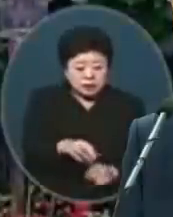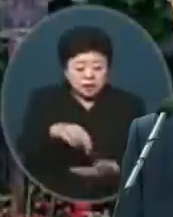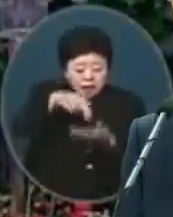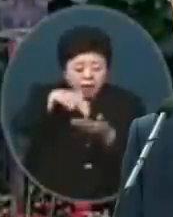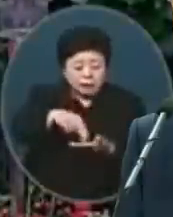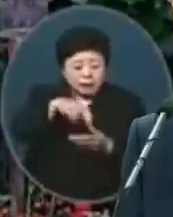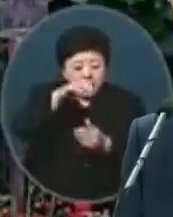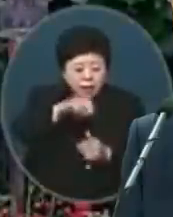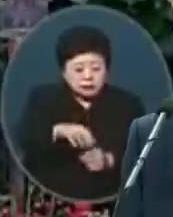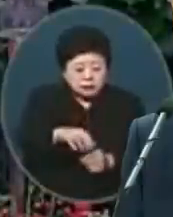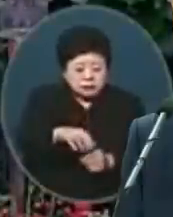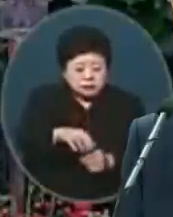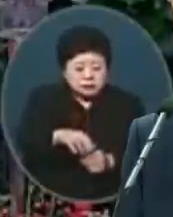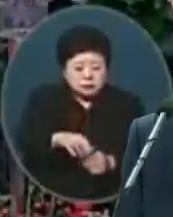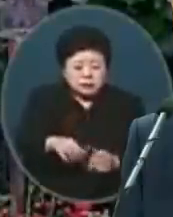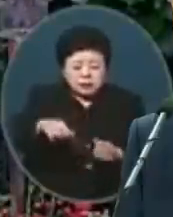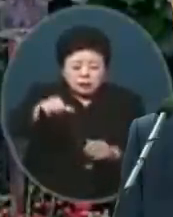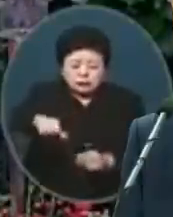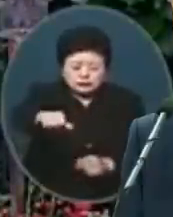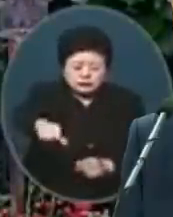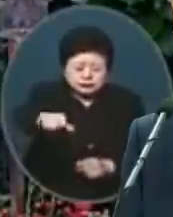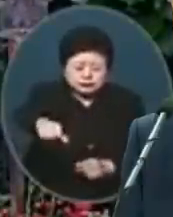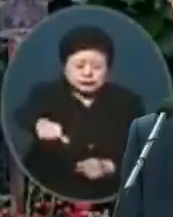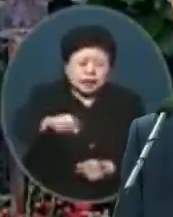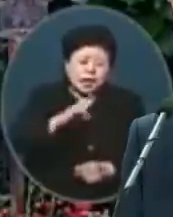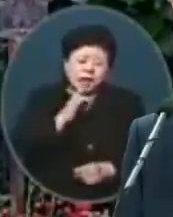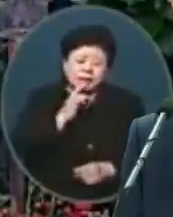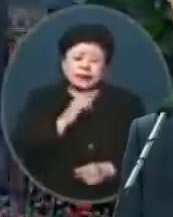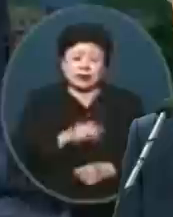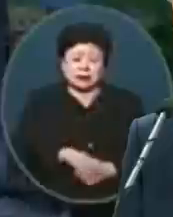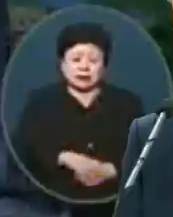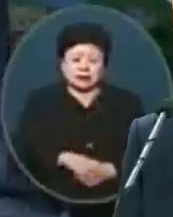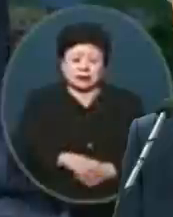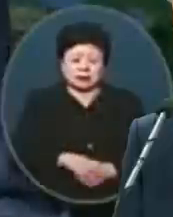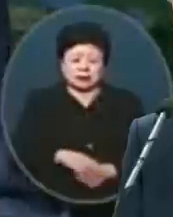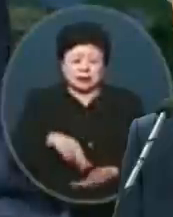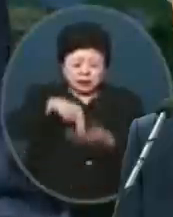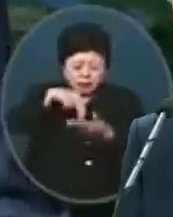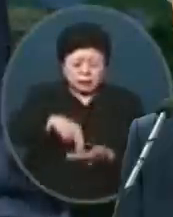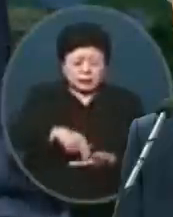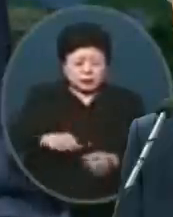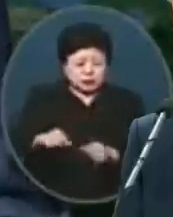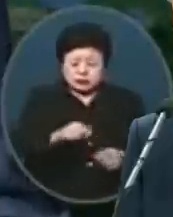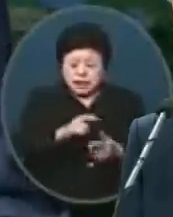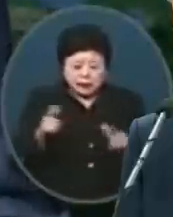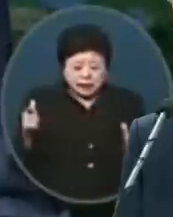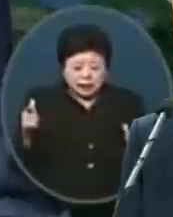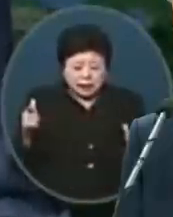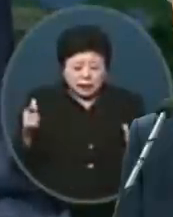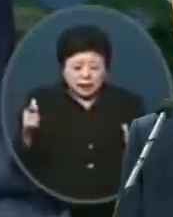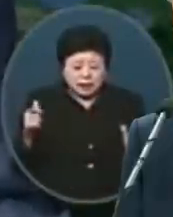엘리베이터에 갇혔는데 아무리 바통을 눌러도 엘리베이터가 움직였는데